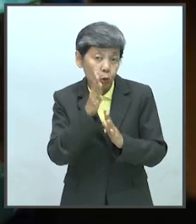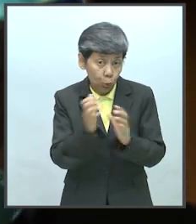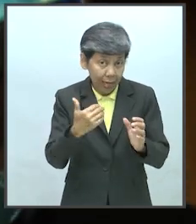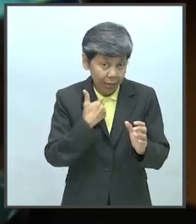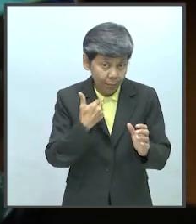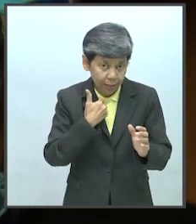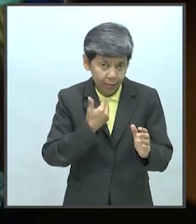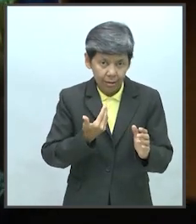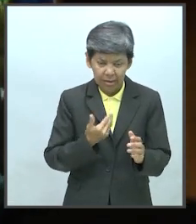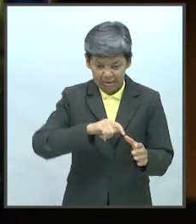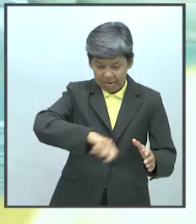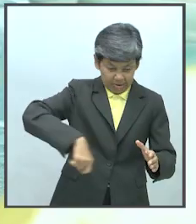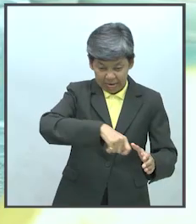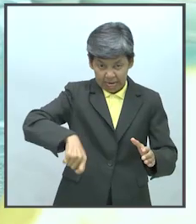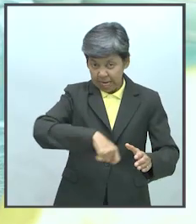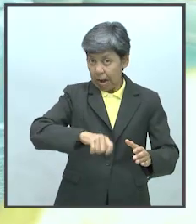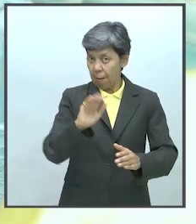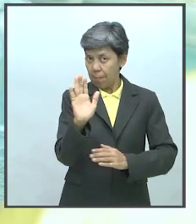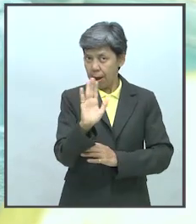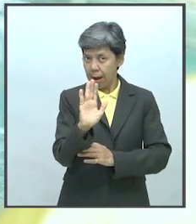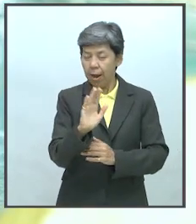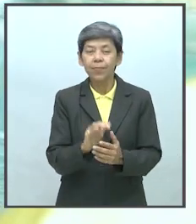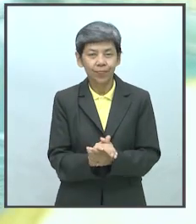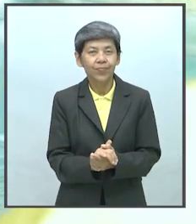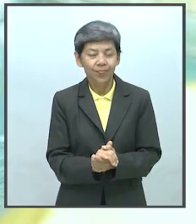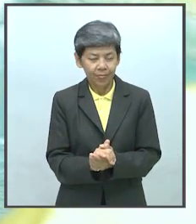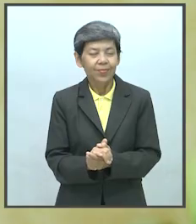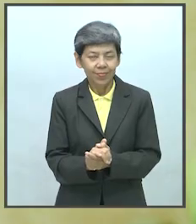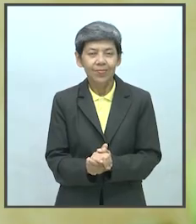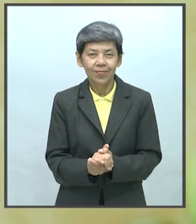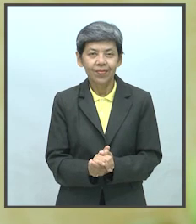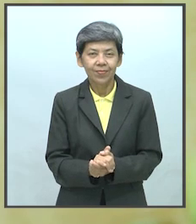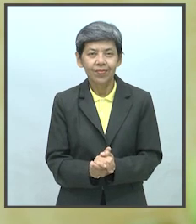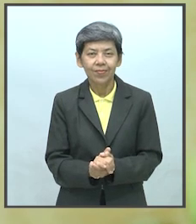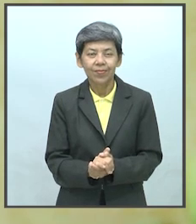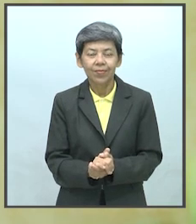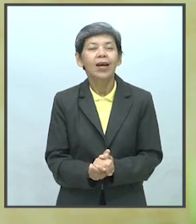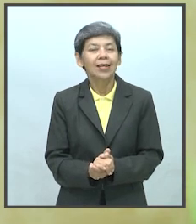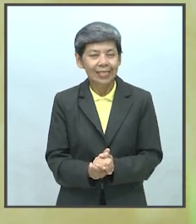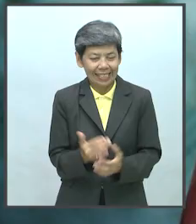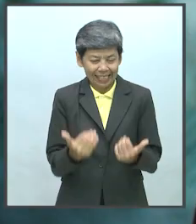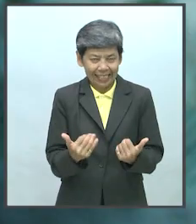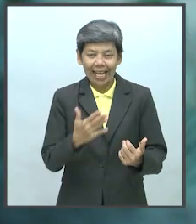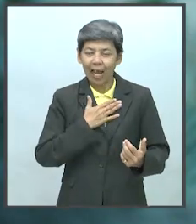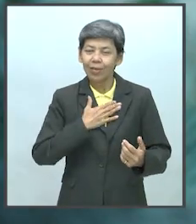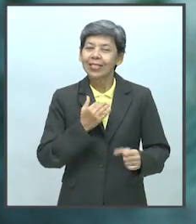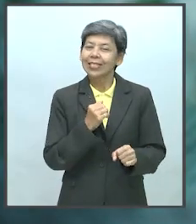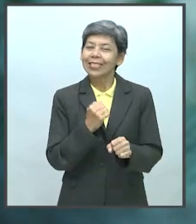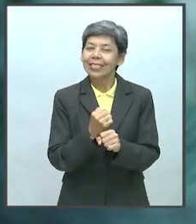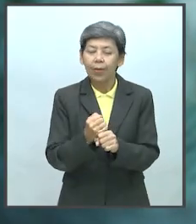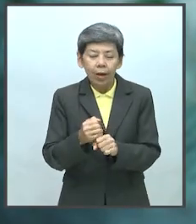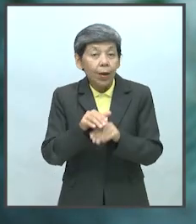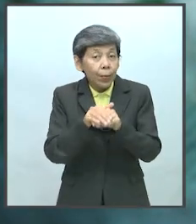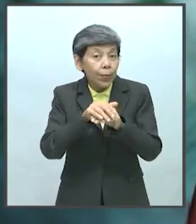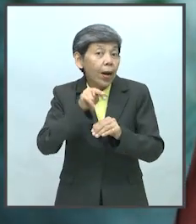ำคัญเลยคือห้ามคน ในส่วนของน้ำกะทิก็คือเสร็จแล้วเรียบร้อย ค ่ะค่ะคุณผู้ชมหลังจากที่เราทำน้ำกะทิทุเรียนเรียบร้อย